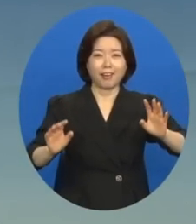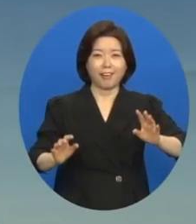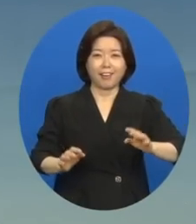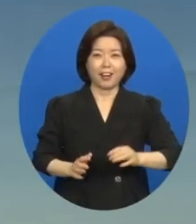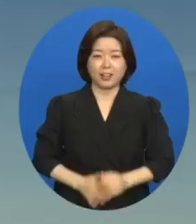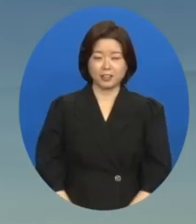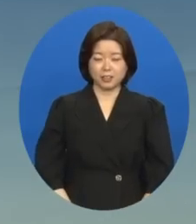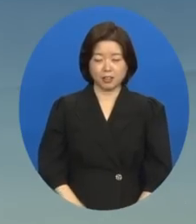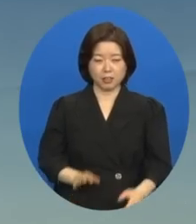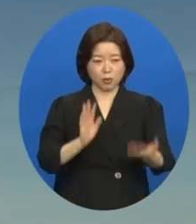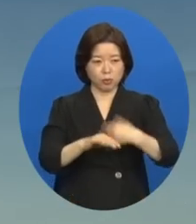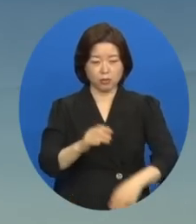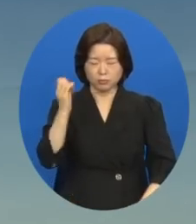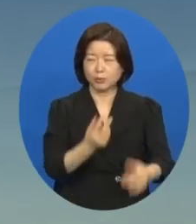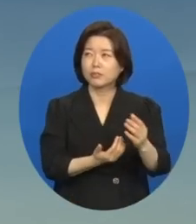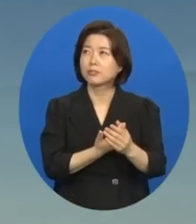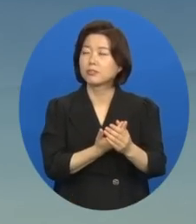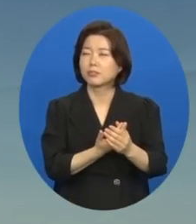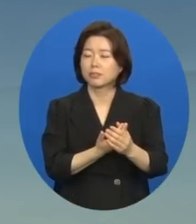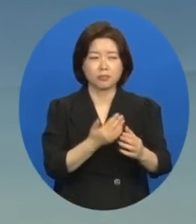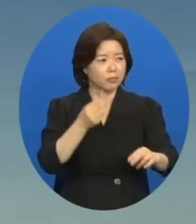좀 이따 또 생각이 나는 거예요.